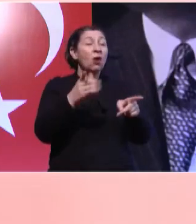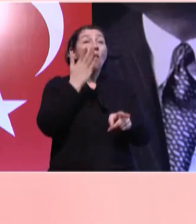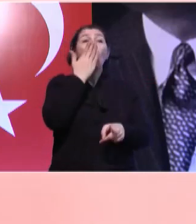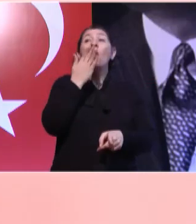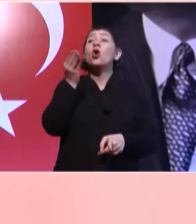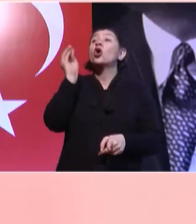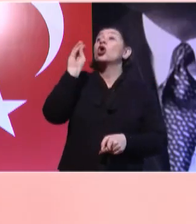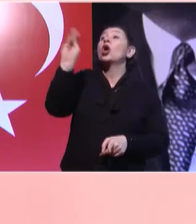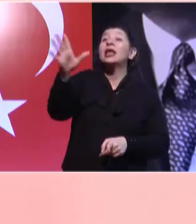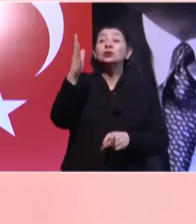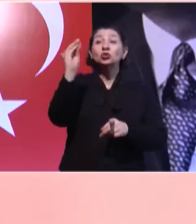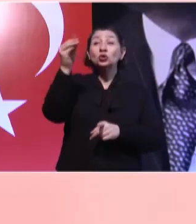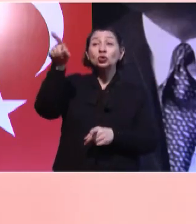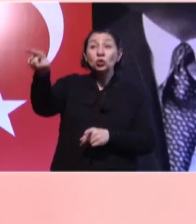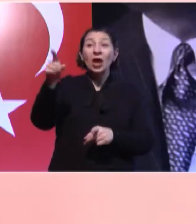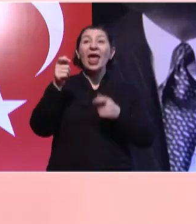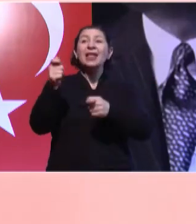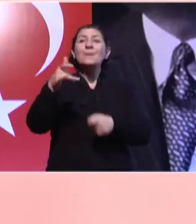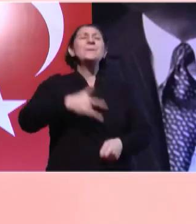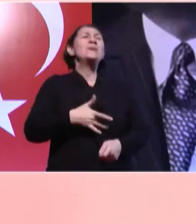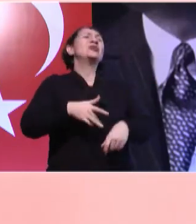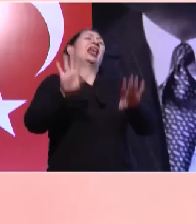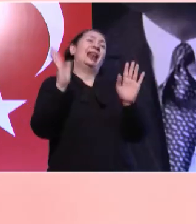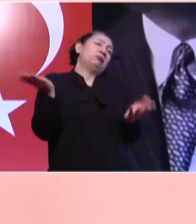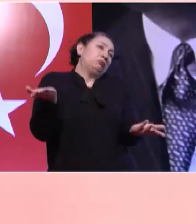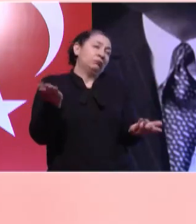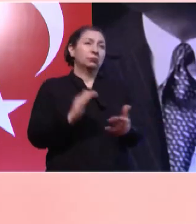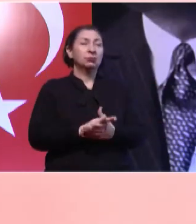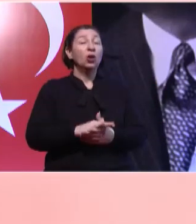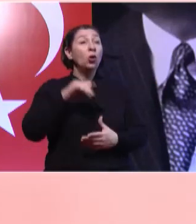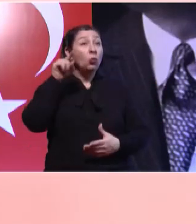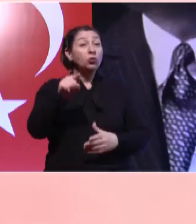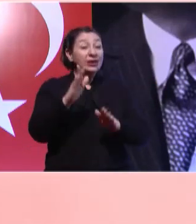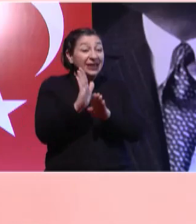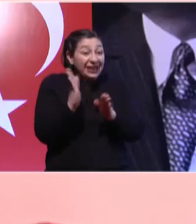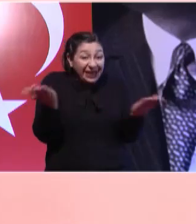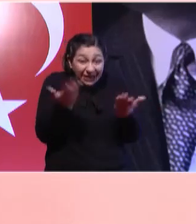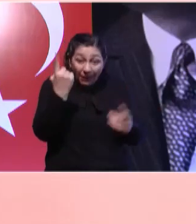okula gönderdiği çocuğun eğitiminden memnun değilse, bu nasıl bir